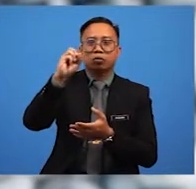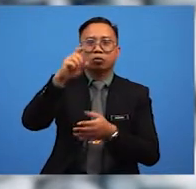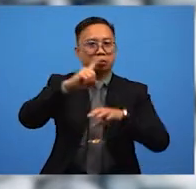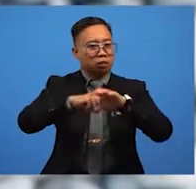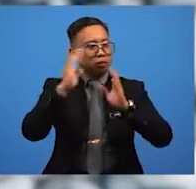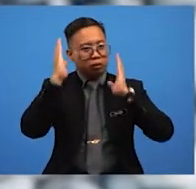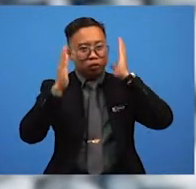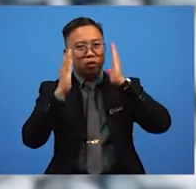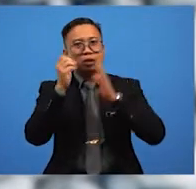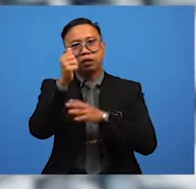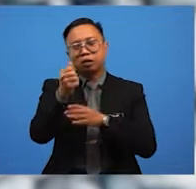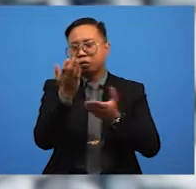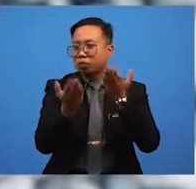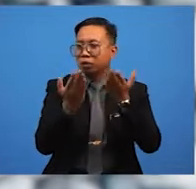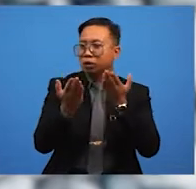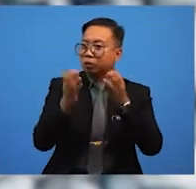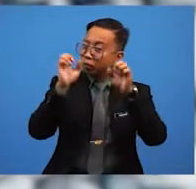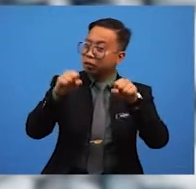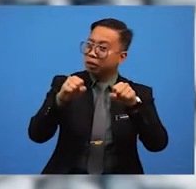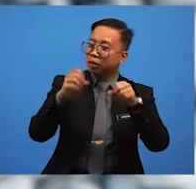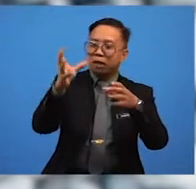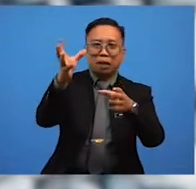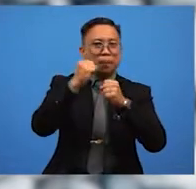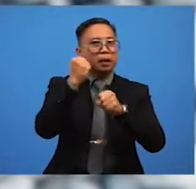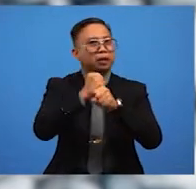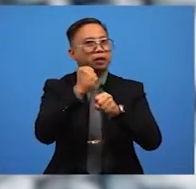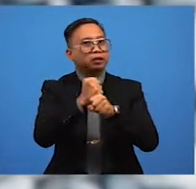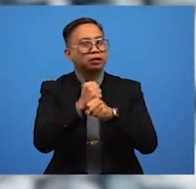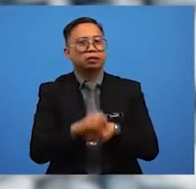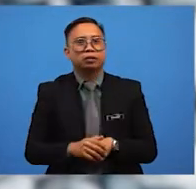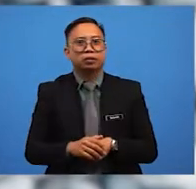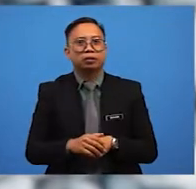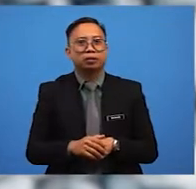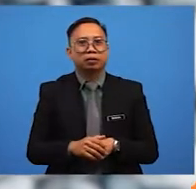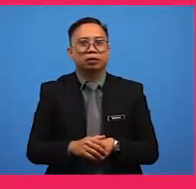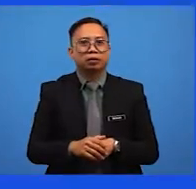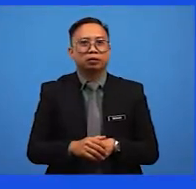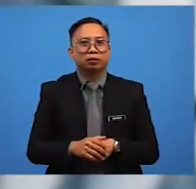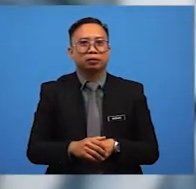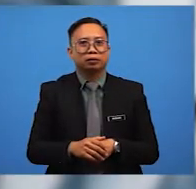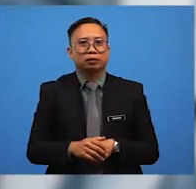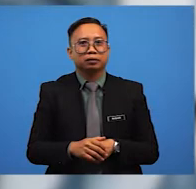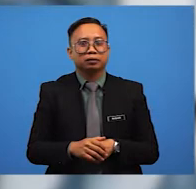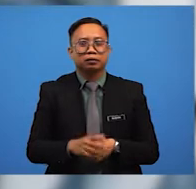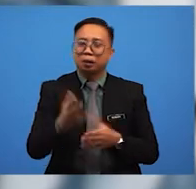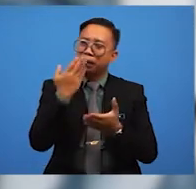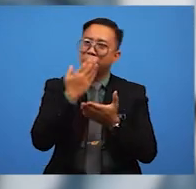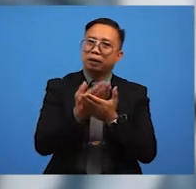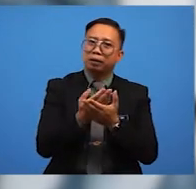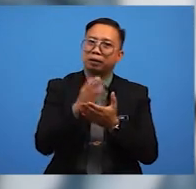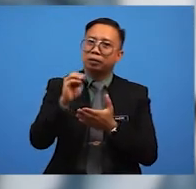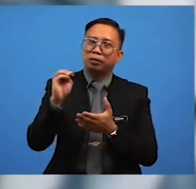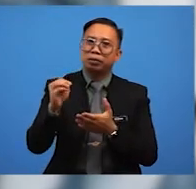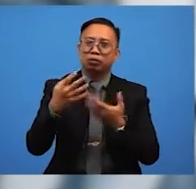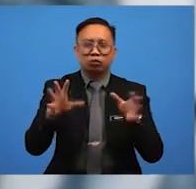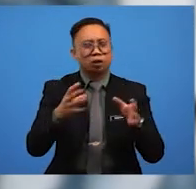anda berkemungkinan mempunyai peluang pekerjaan sebagai pemandu pelancong. Baik, murid-murid,